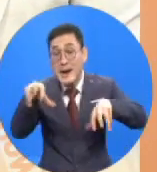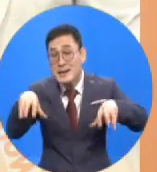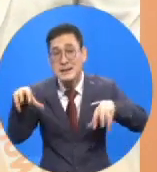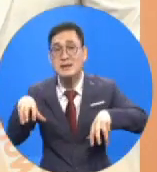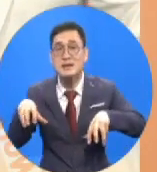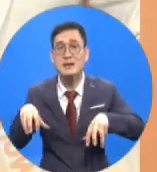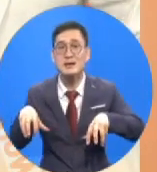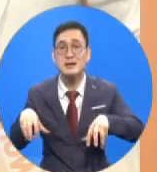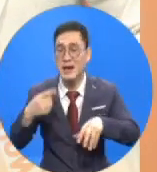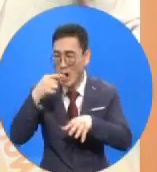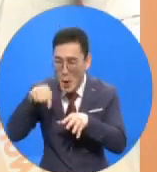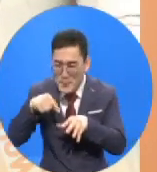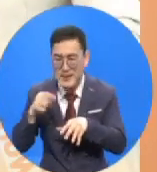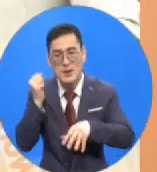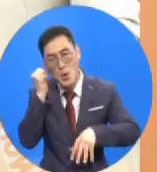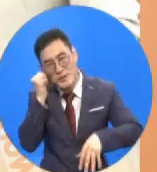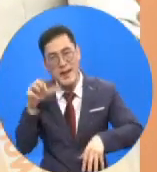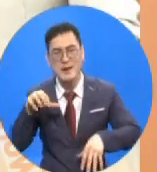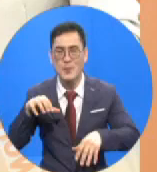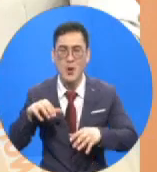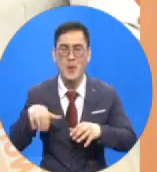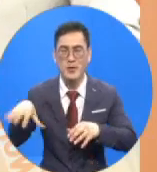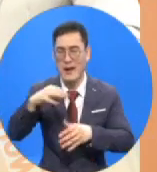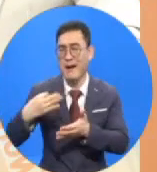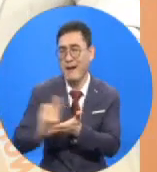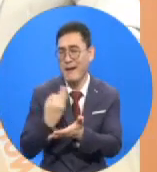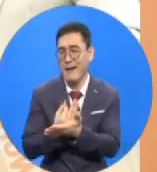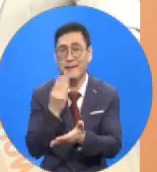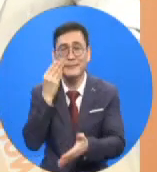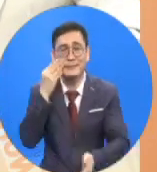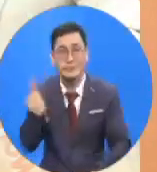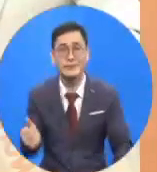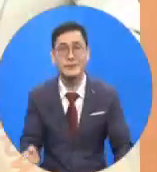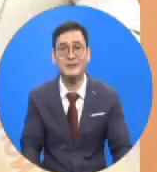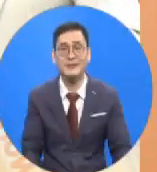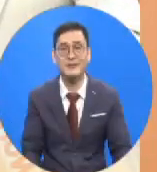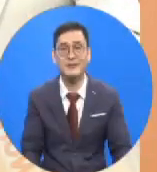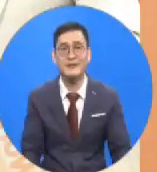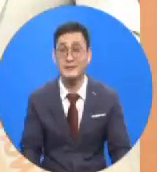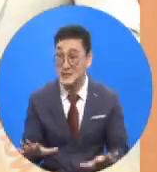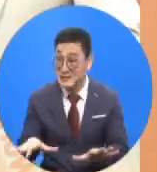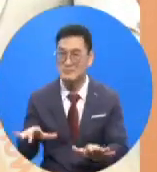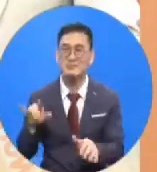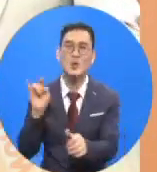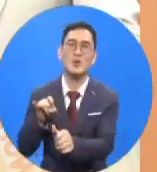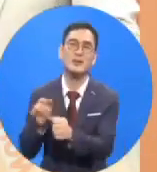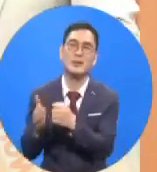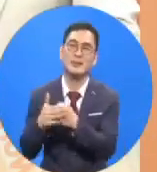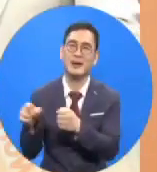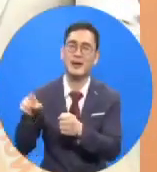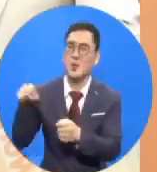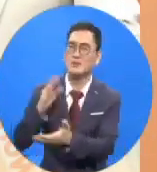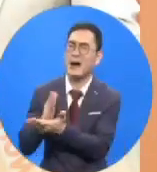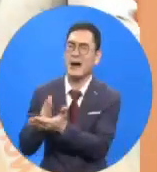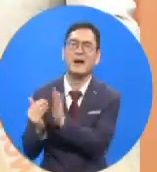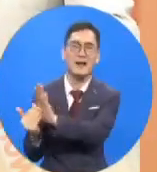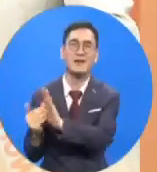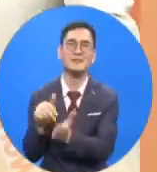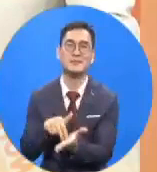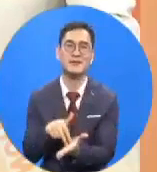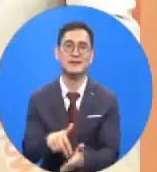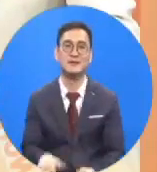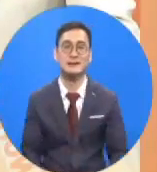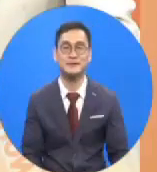예 다행히 보통 4주 및 입장에서는 걱정을 하지 않을 수 없다 이렇게 봅니다 그런데 요 코로나가 언제까지 갈지는 모르겠지만